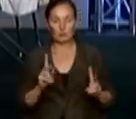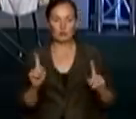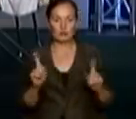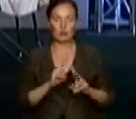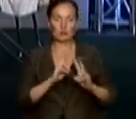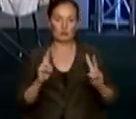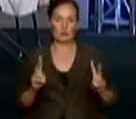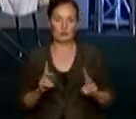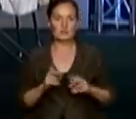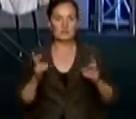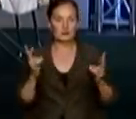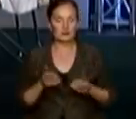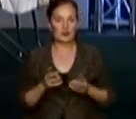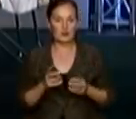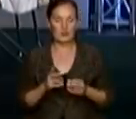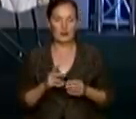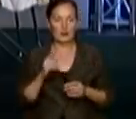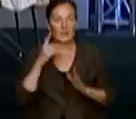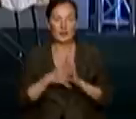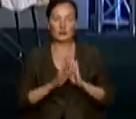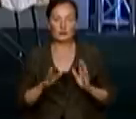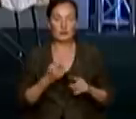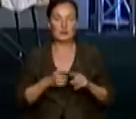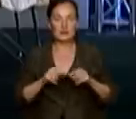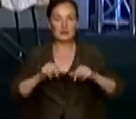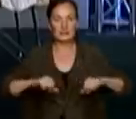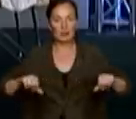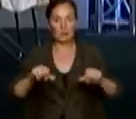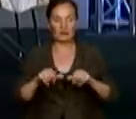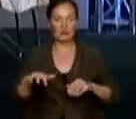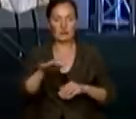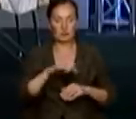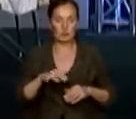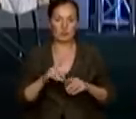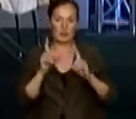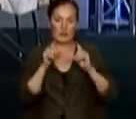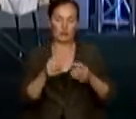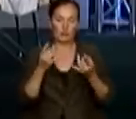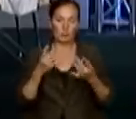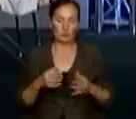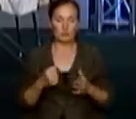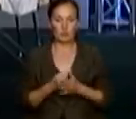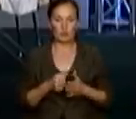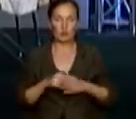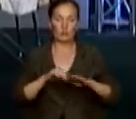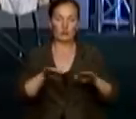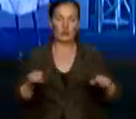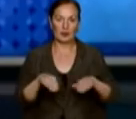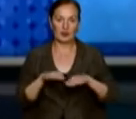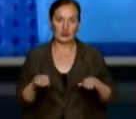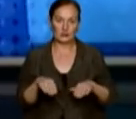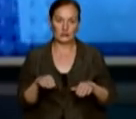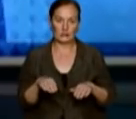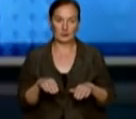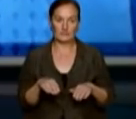розуміють, що це заповідна зона. Вони їдуть просто туди, як до річки, на пляж, як він виїжджає там на будь-який просто інший. Просто відпочити замість